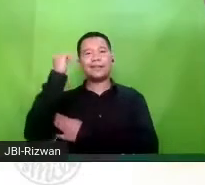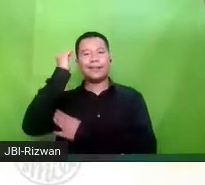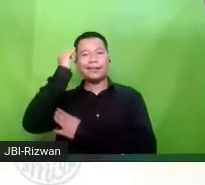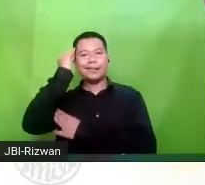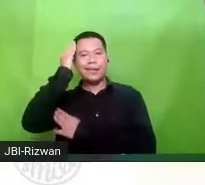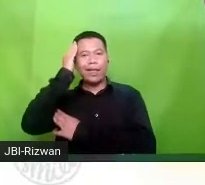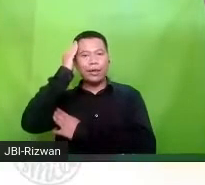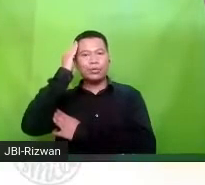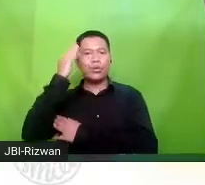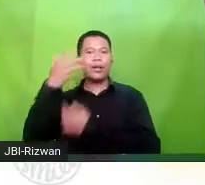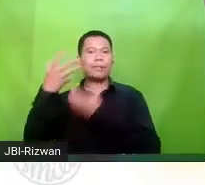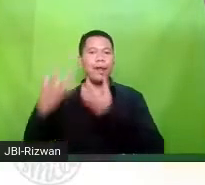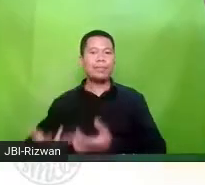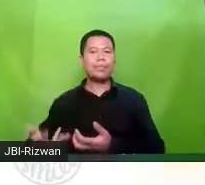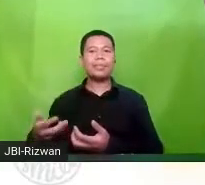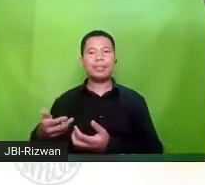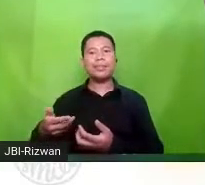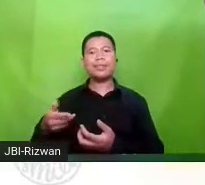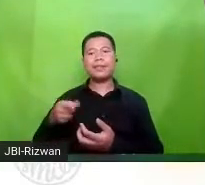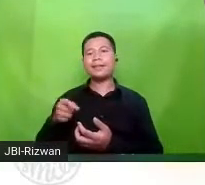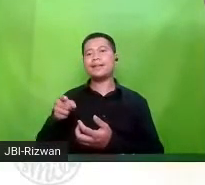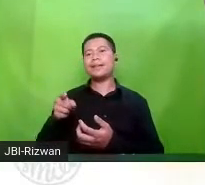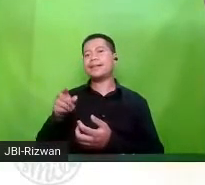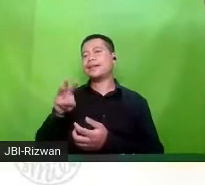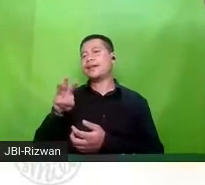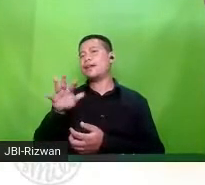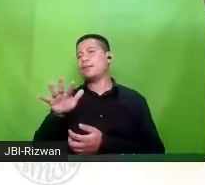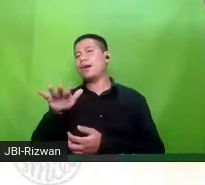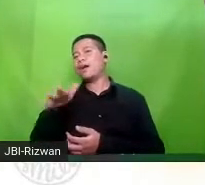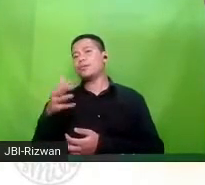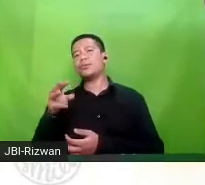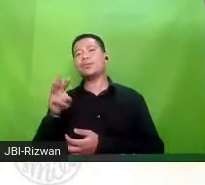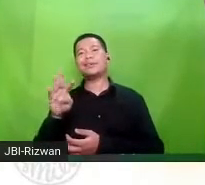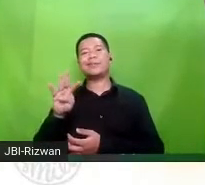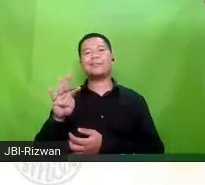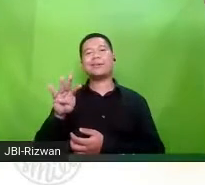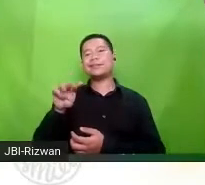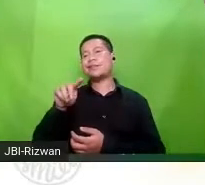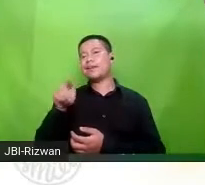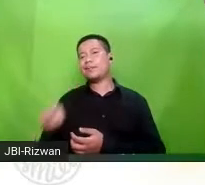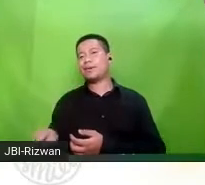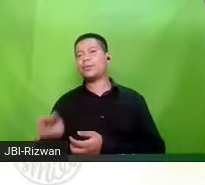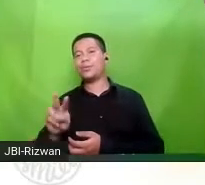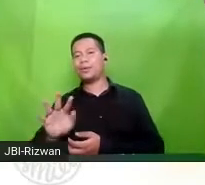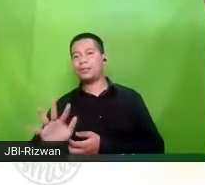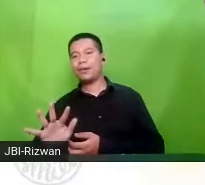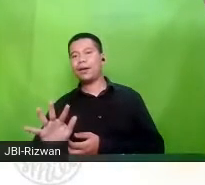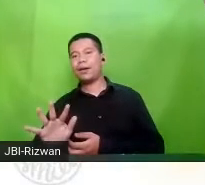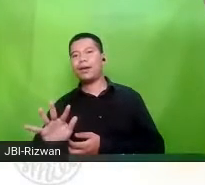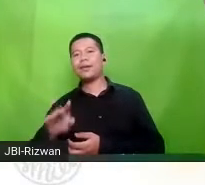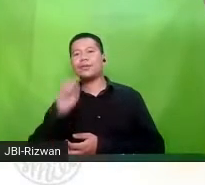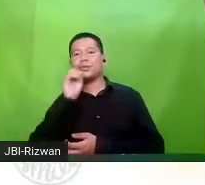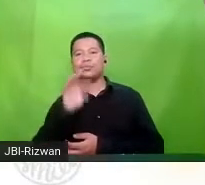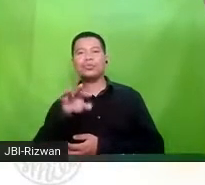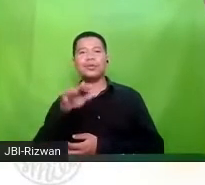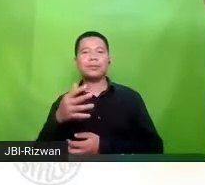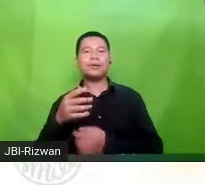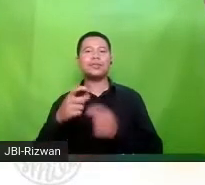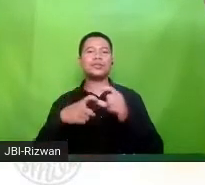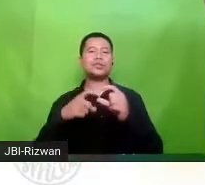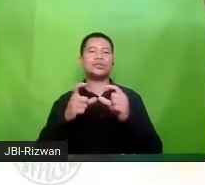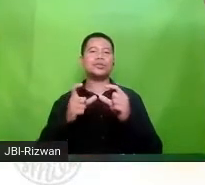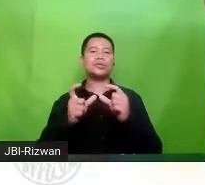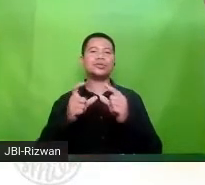IQ 35 atau 34 sampai ke bawah 25 ya, disebut sebagai subtrainable. Nah,